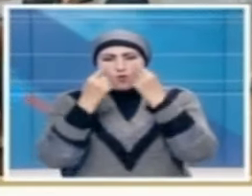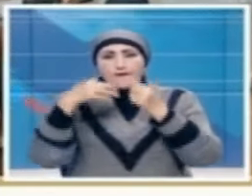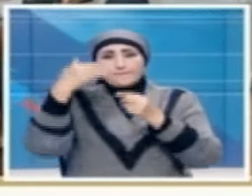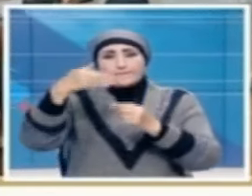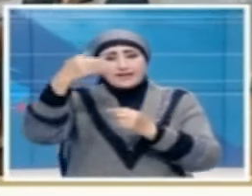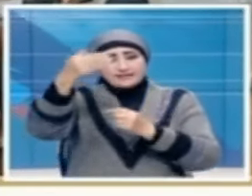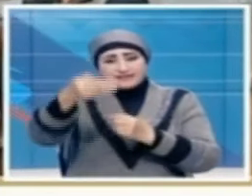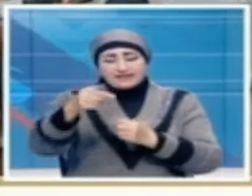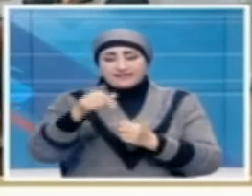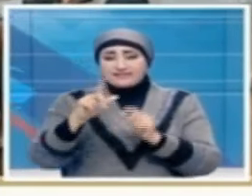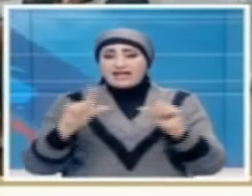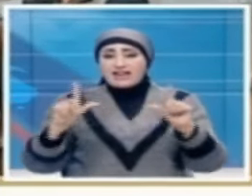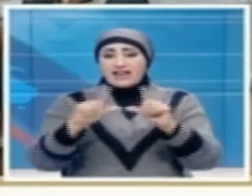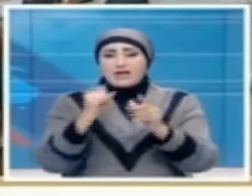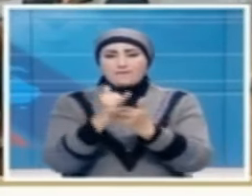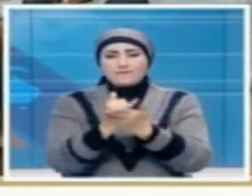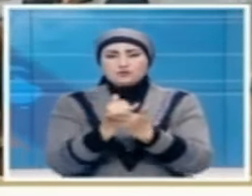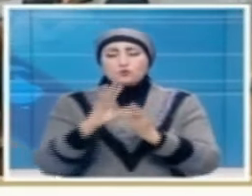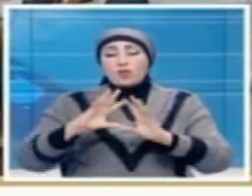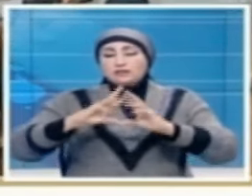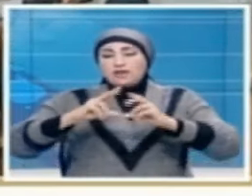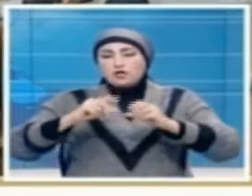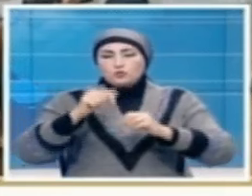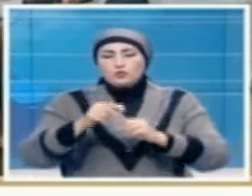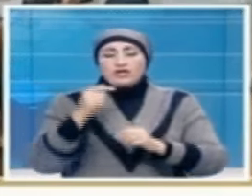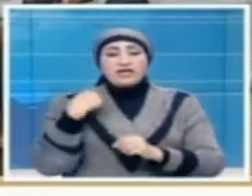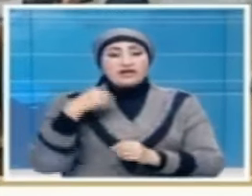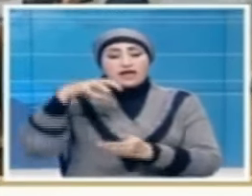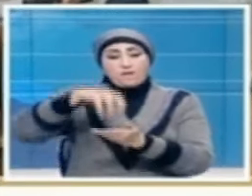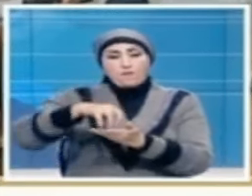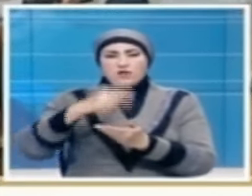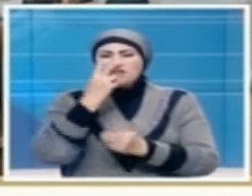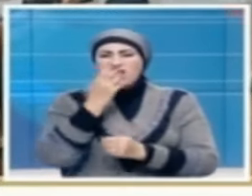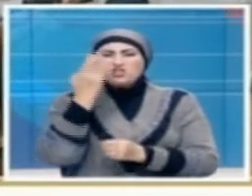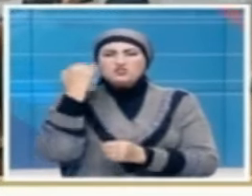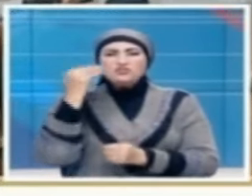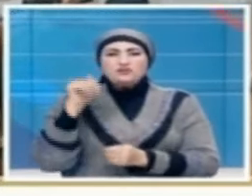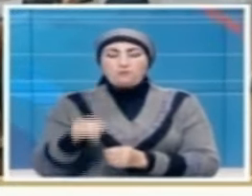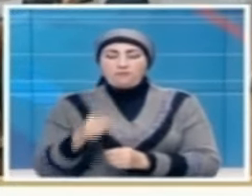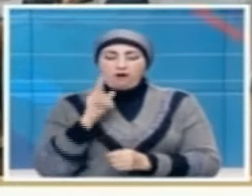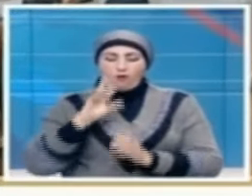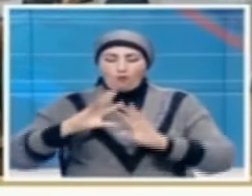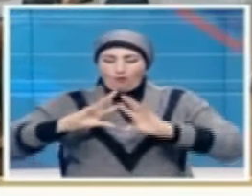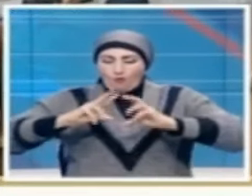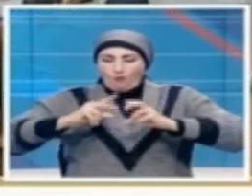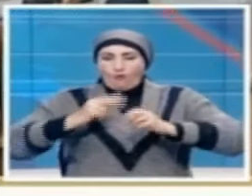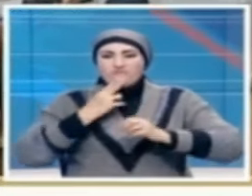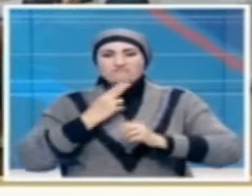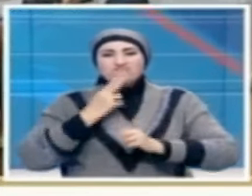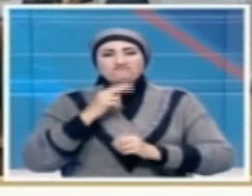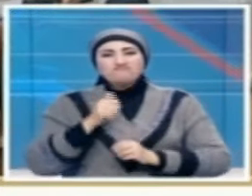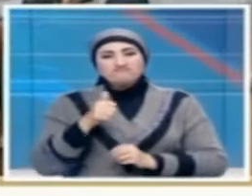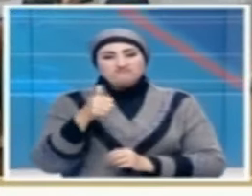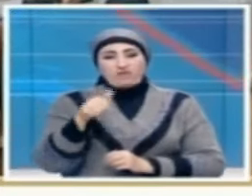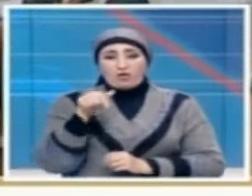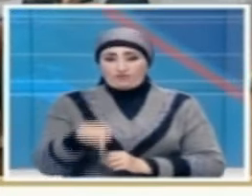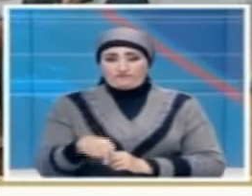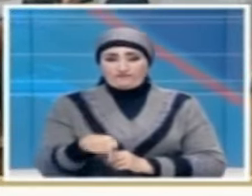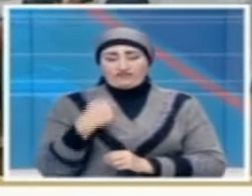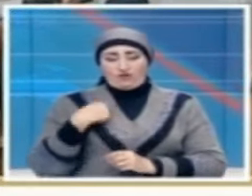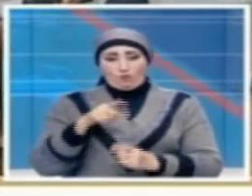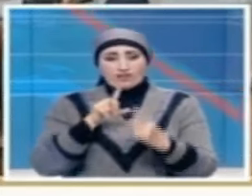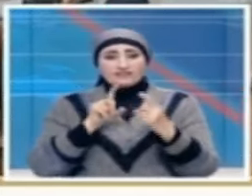اللجنة المعنية لخطط تطوير القاهرة التاريخية، بما يعيد للمدينة رونقها ويخفف من